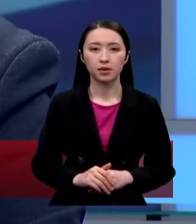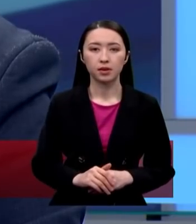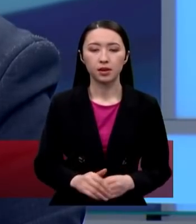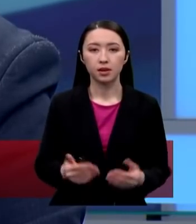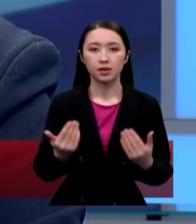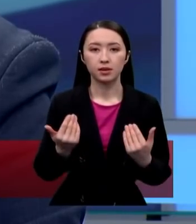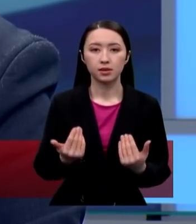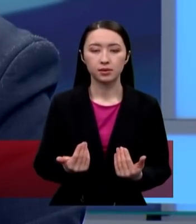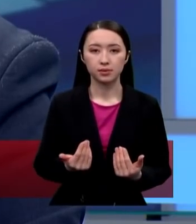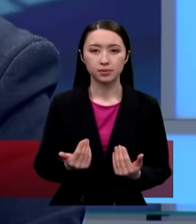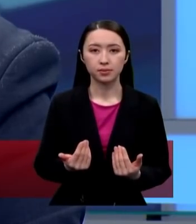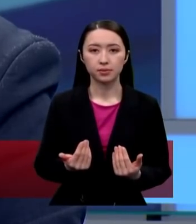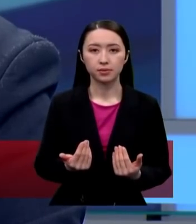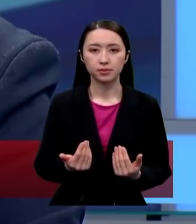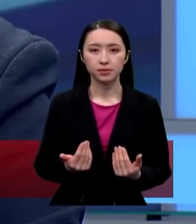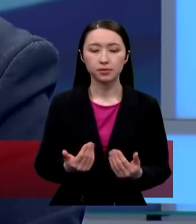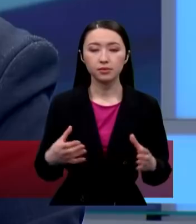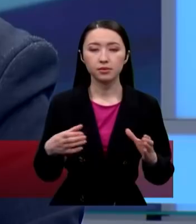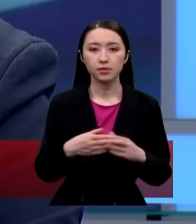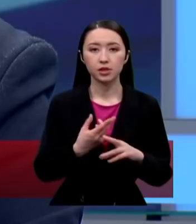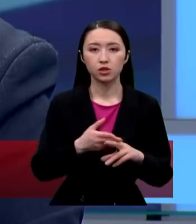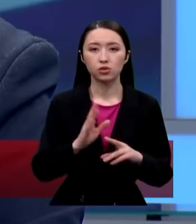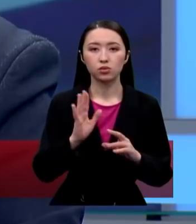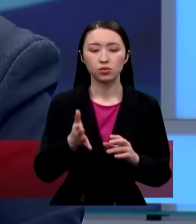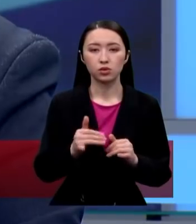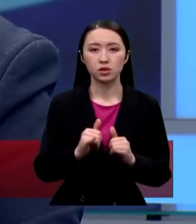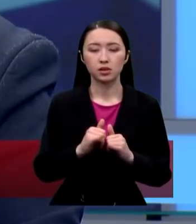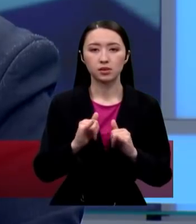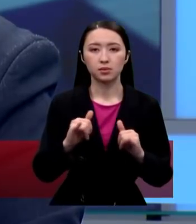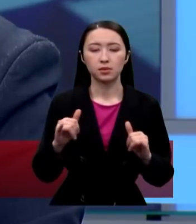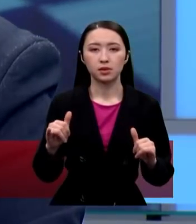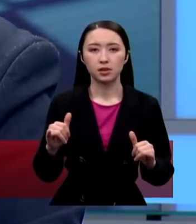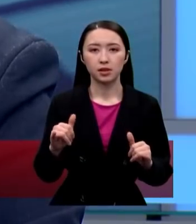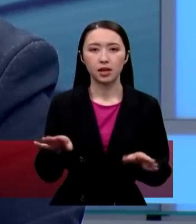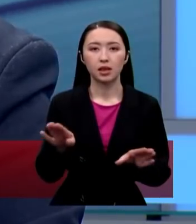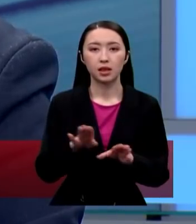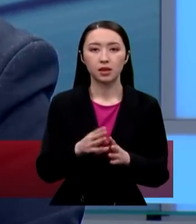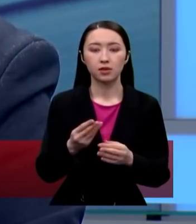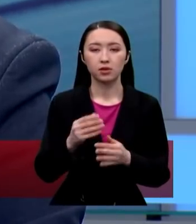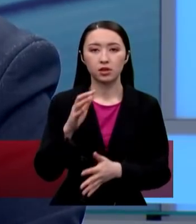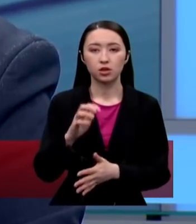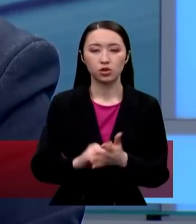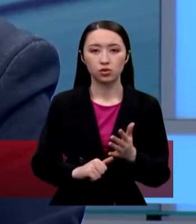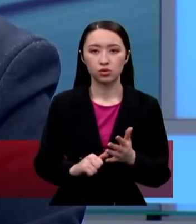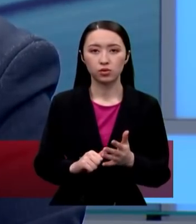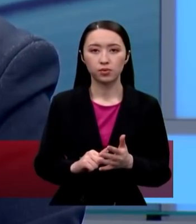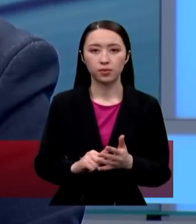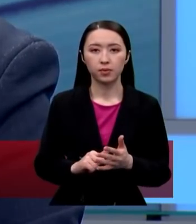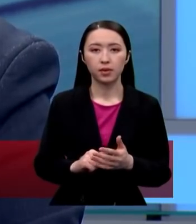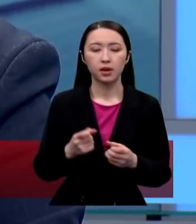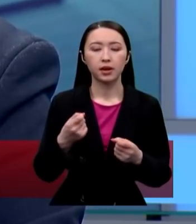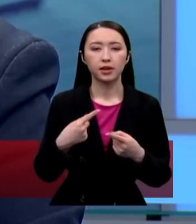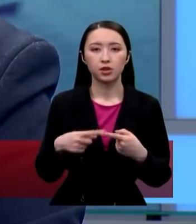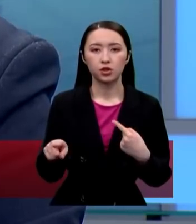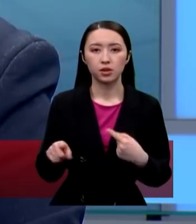да, категории, на которые будут распространяться эти именно взаиморасчеты, они различаются. То